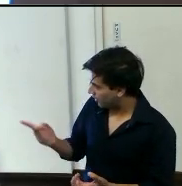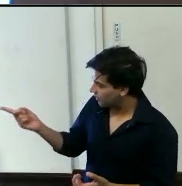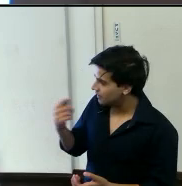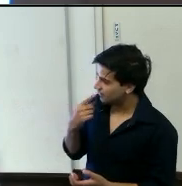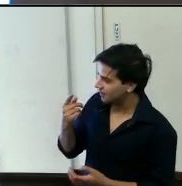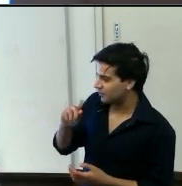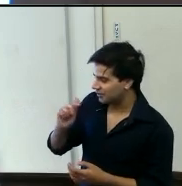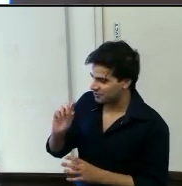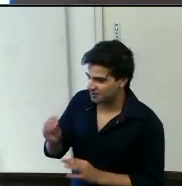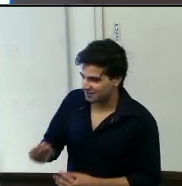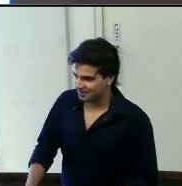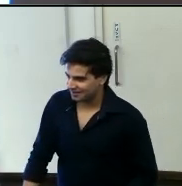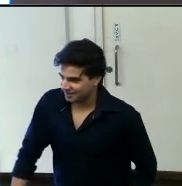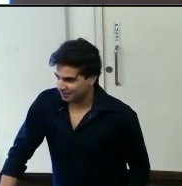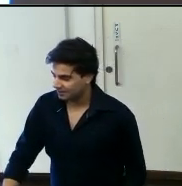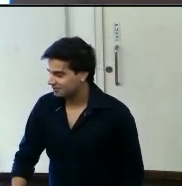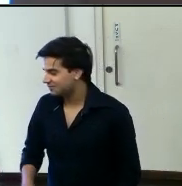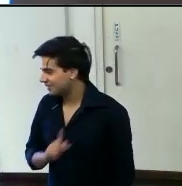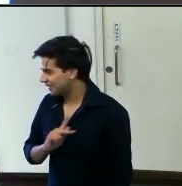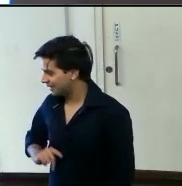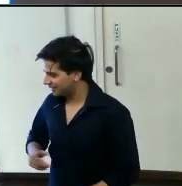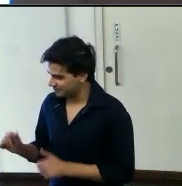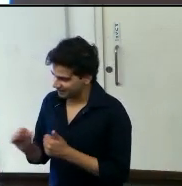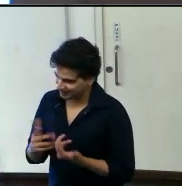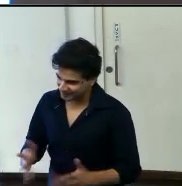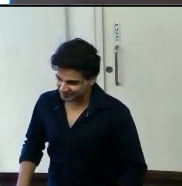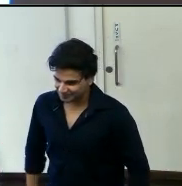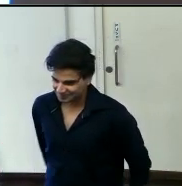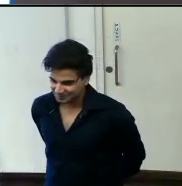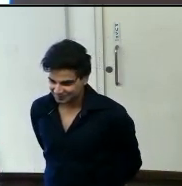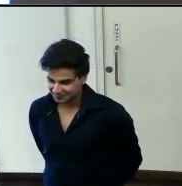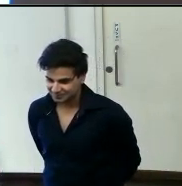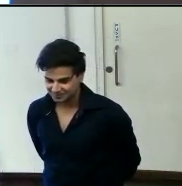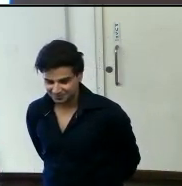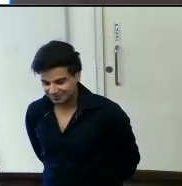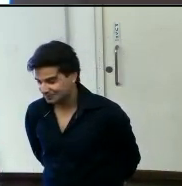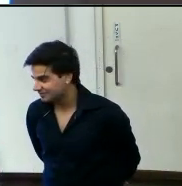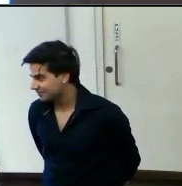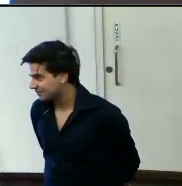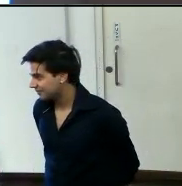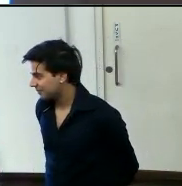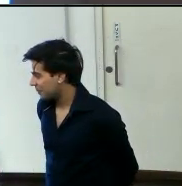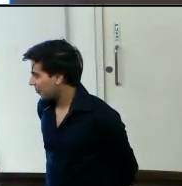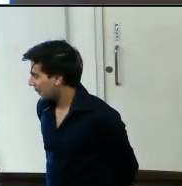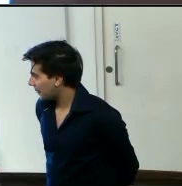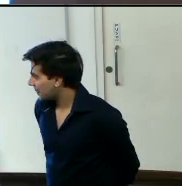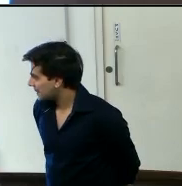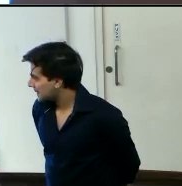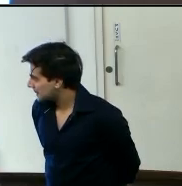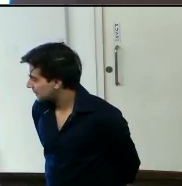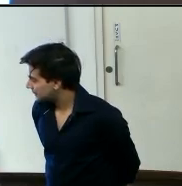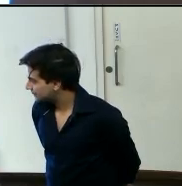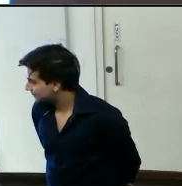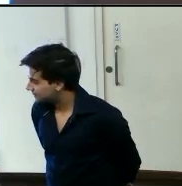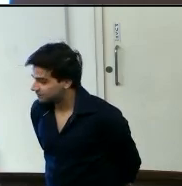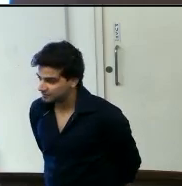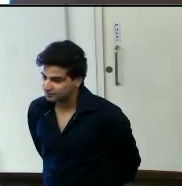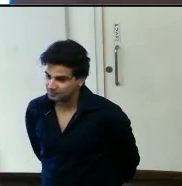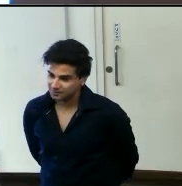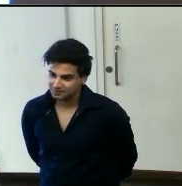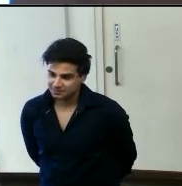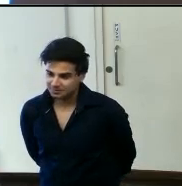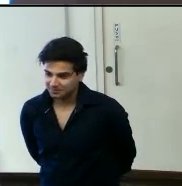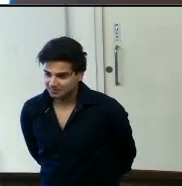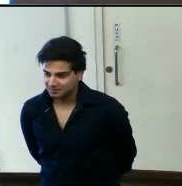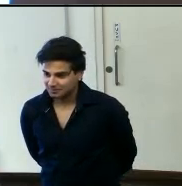ದಟ್, ಪ್ರತಿ ಅಂದರೆ ಜಂಕ್ಚರ್ನಲ್ಲೂ ವಿ ವಿಲ್ ಥಿಂಕ್ ಏನೋ ಕಳೆದೋಗುತ್ತೆ ಅಂತ,